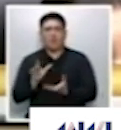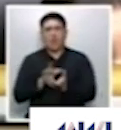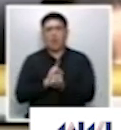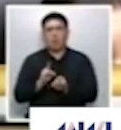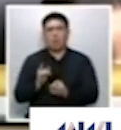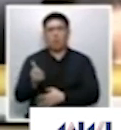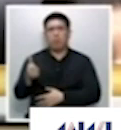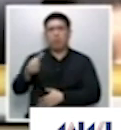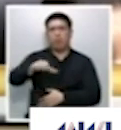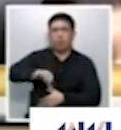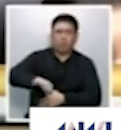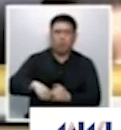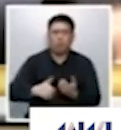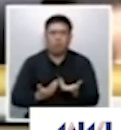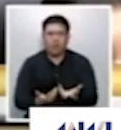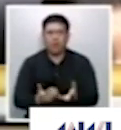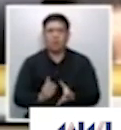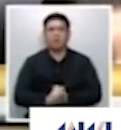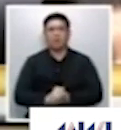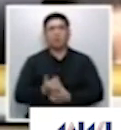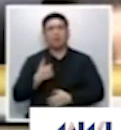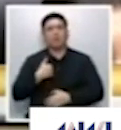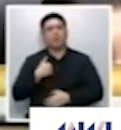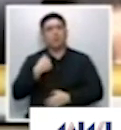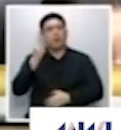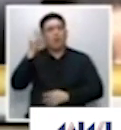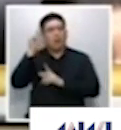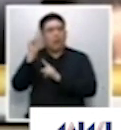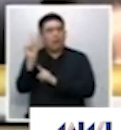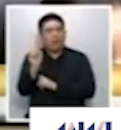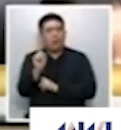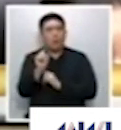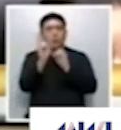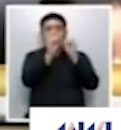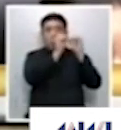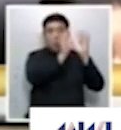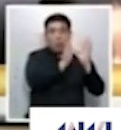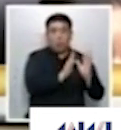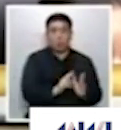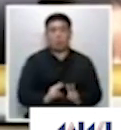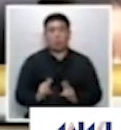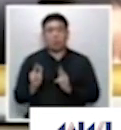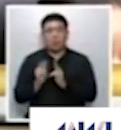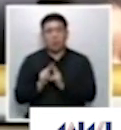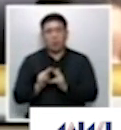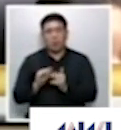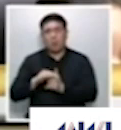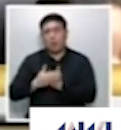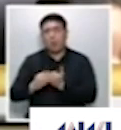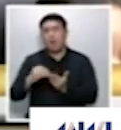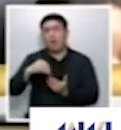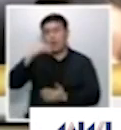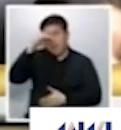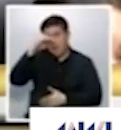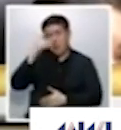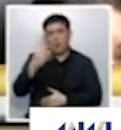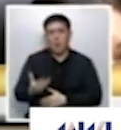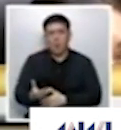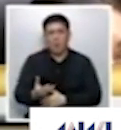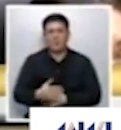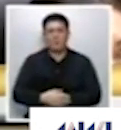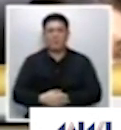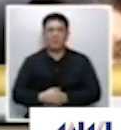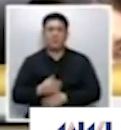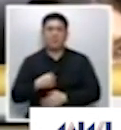เป็นอย่างนี้ได้อย่างไรมีข่าวบางข่าวครูข่มขืนศิษย์นะครับบางครั้งก็บ